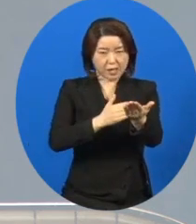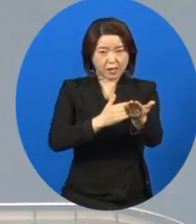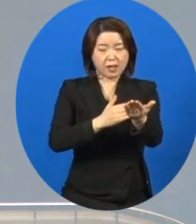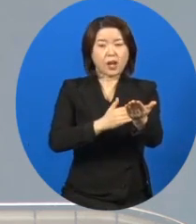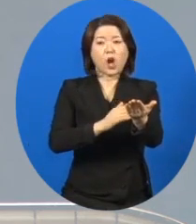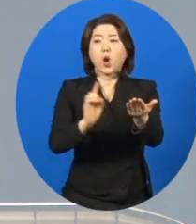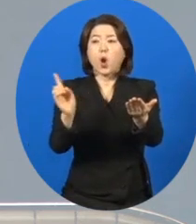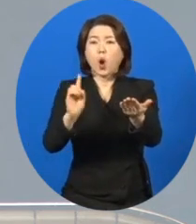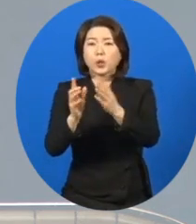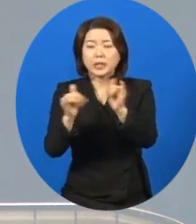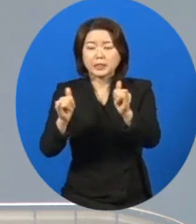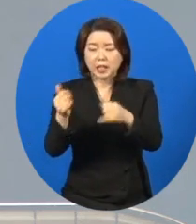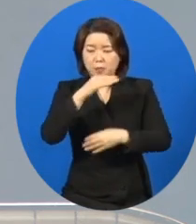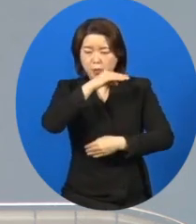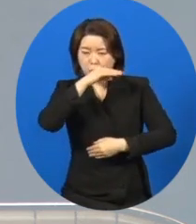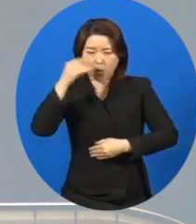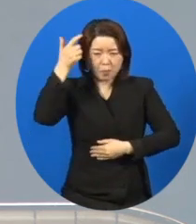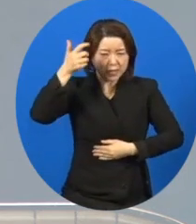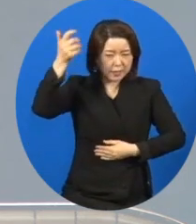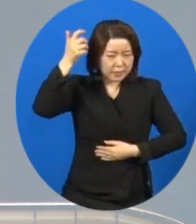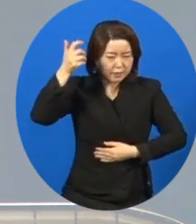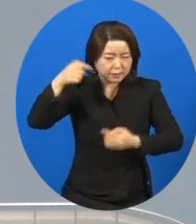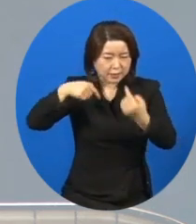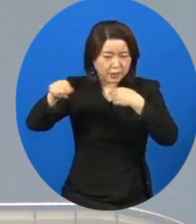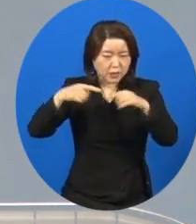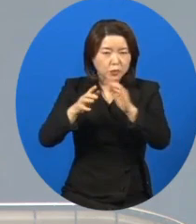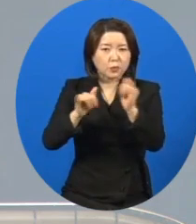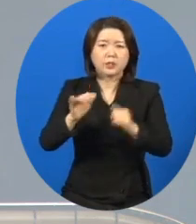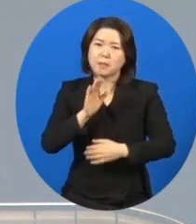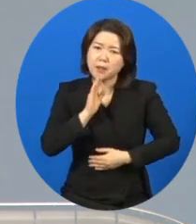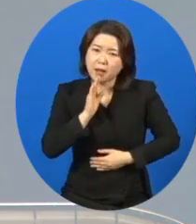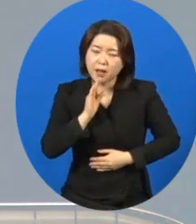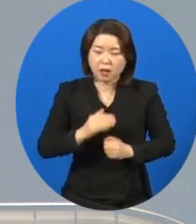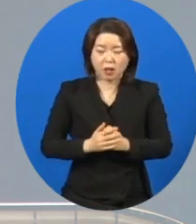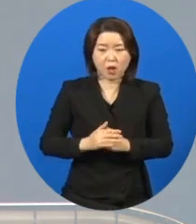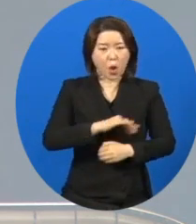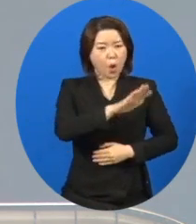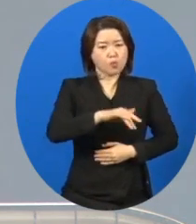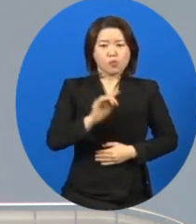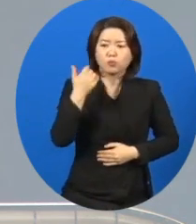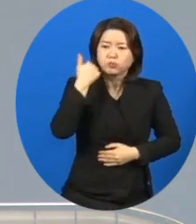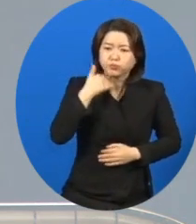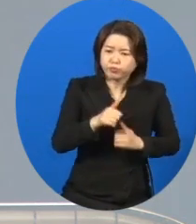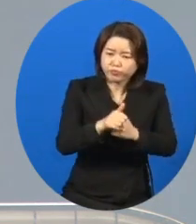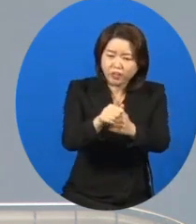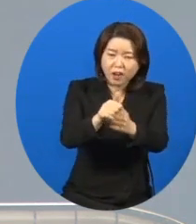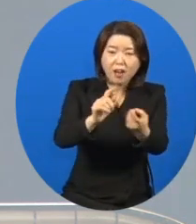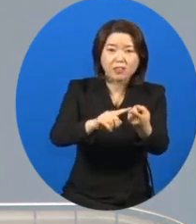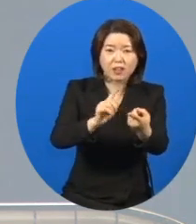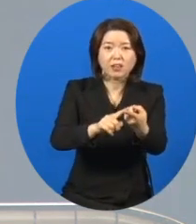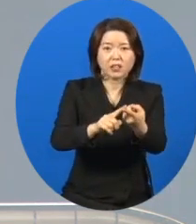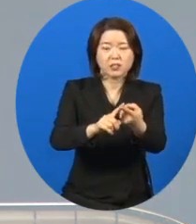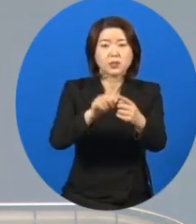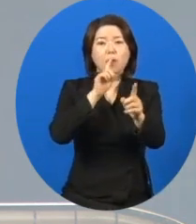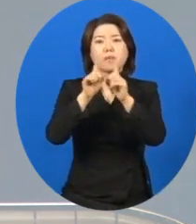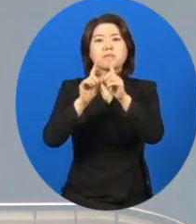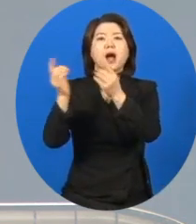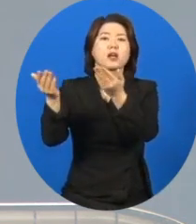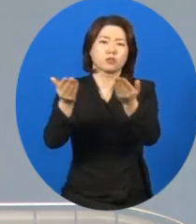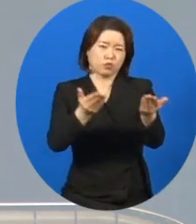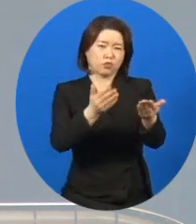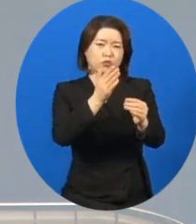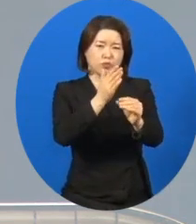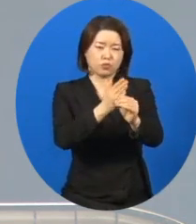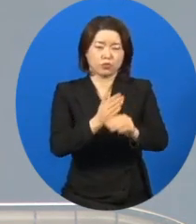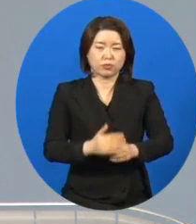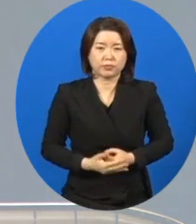어떤 사람이 올바른 영적인 지도자인가, 도대체 우리는 누구를 따라야 하는가에 대해서 말씀을 하고